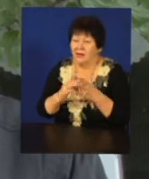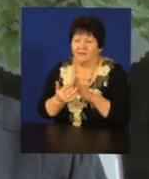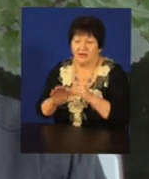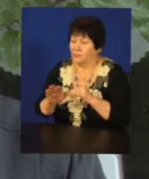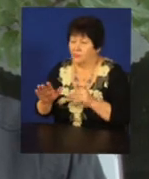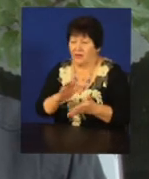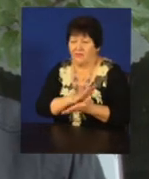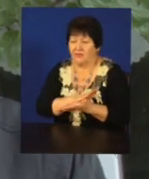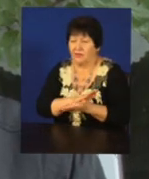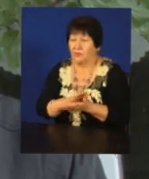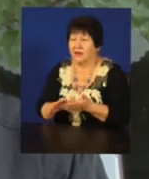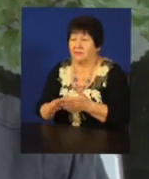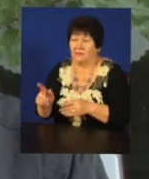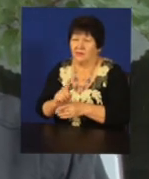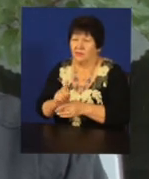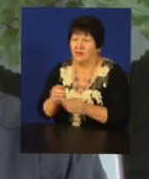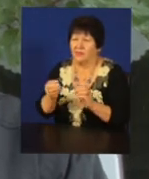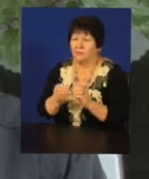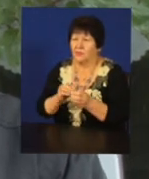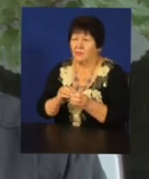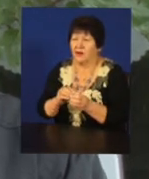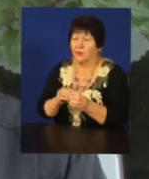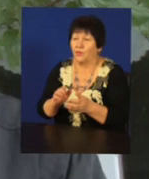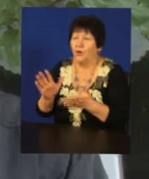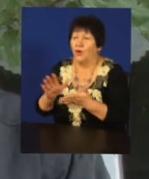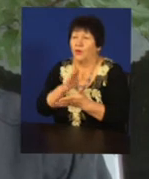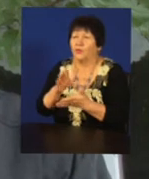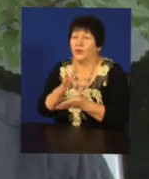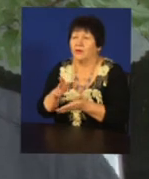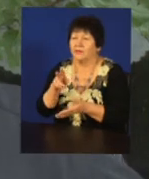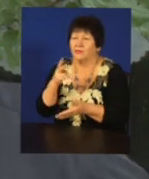lumea face curățenie, tot normal. Noi numai probleme cu gnoiște, că gnoiște așa e,